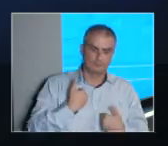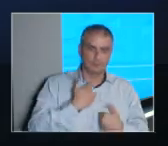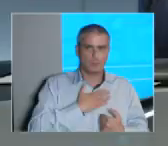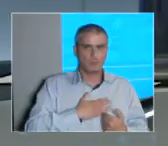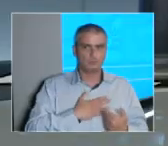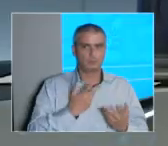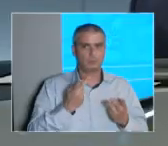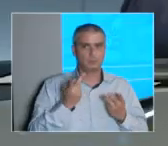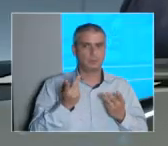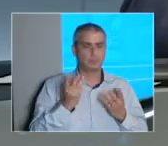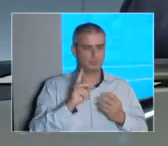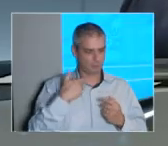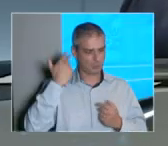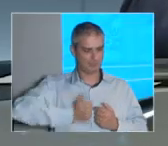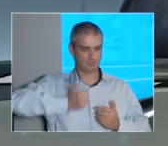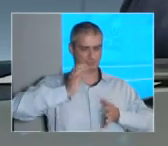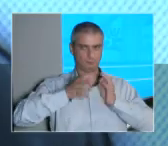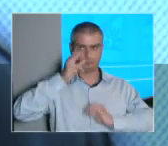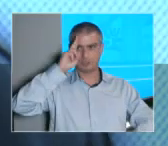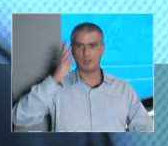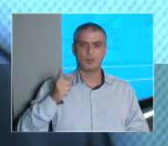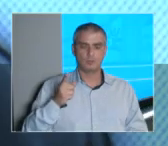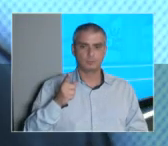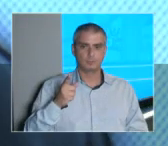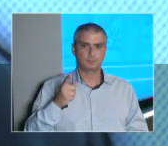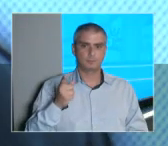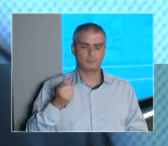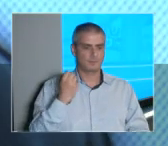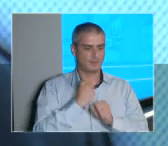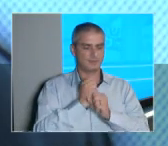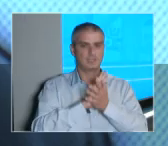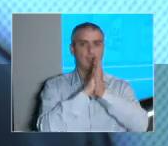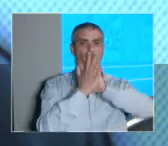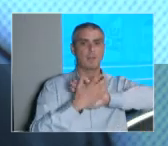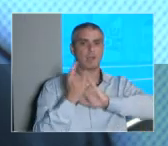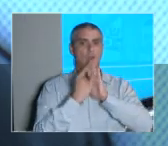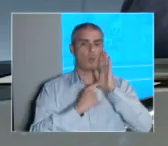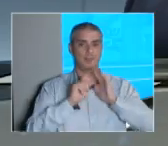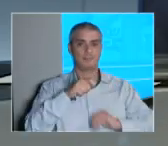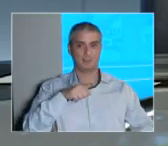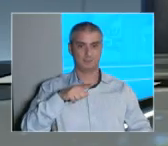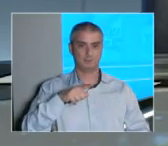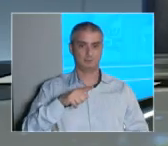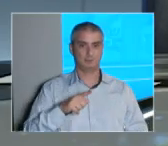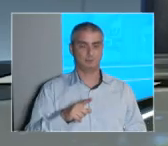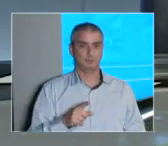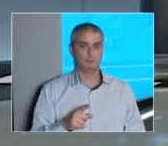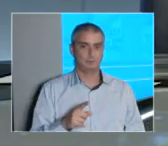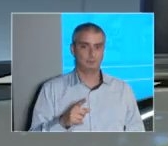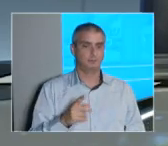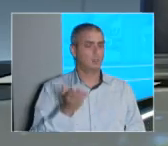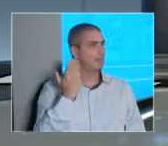רוצה ללכת איתך, כמי שהיה שר משפטים של הליכוד, ובעצם העביר את המהפכה החוקתית בכנסת, חוקי היסוד. אבל עוד מילה,